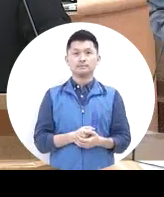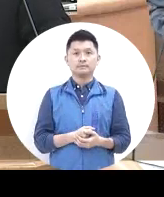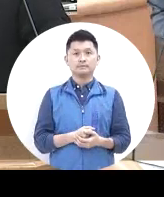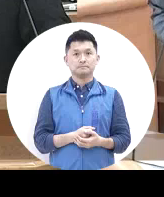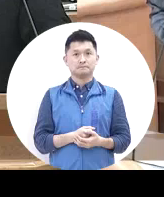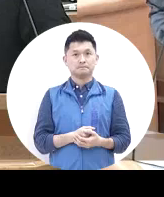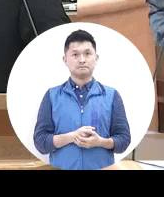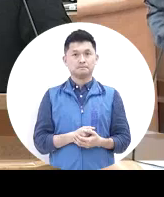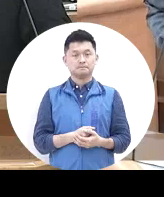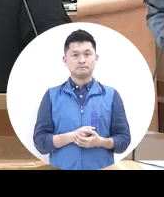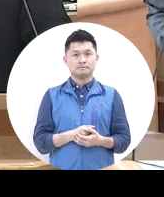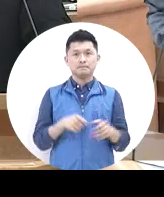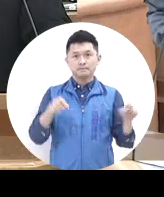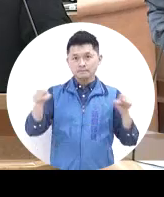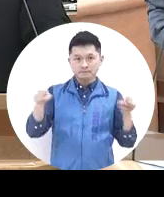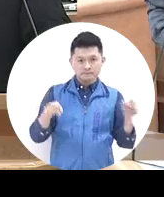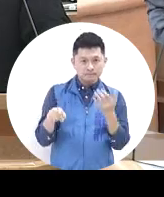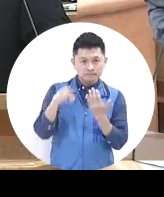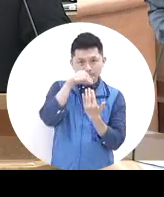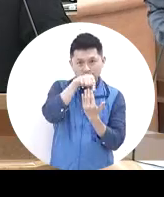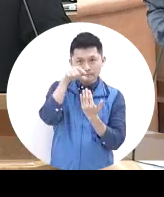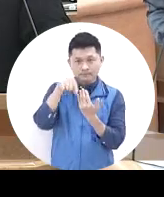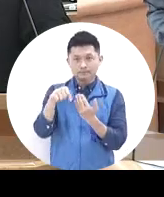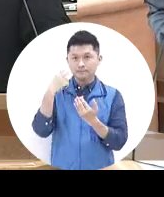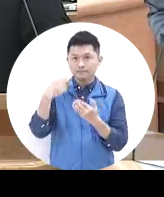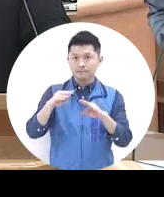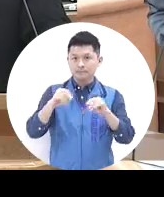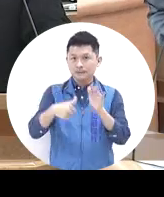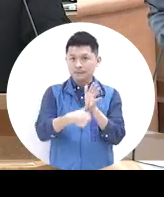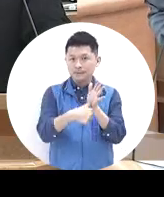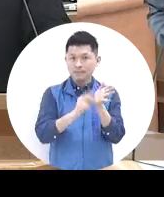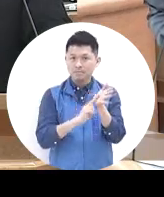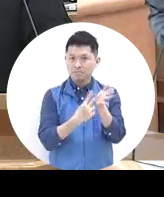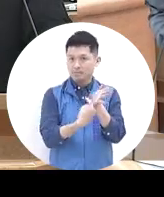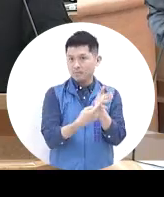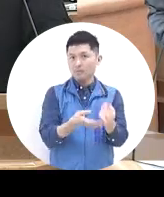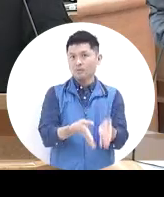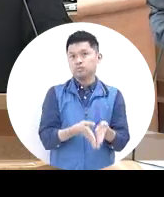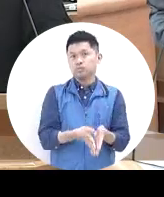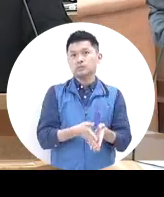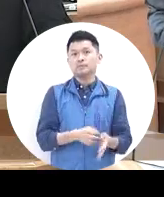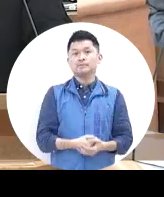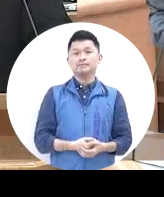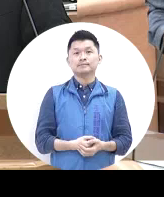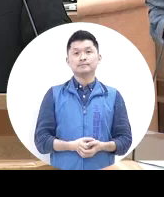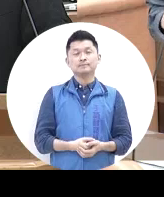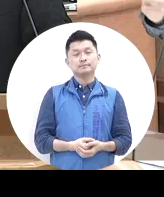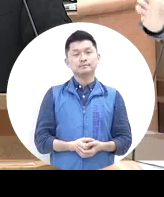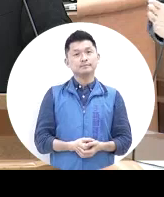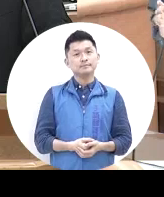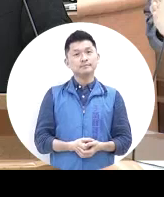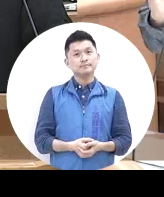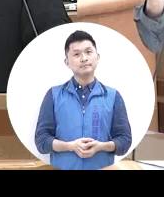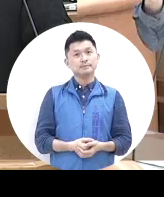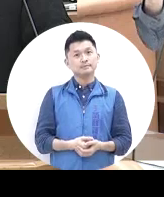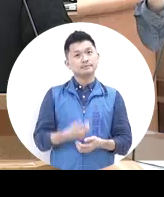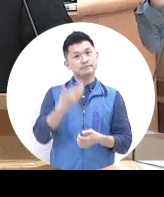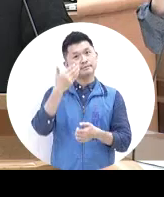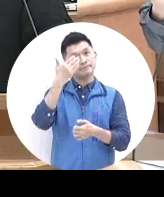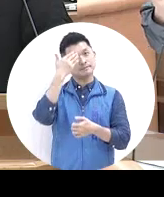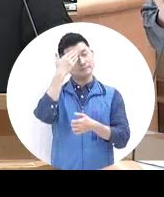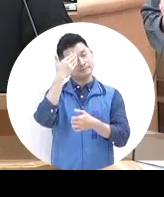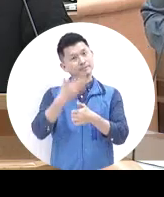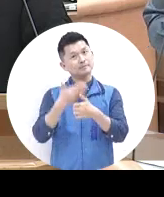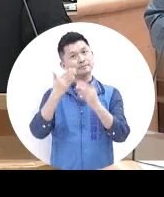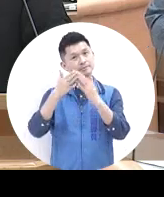到方案的选择跟那个地目可能要变动的问题哦，可能要拜托到时候要拜托市长，爱敢